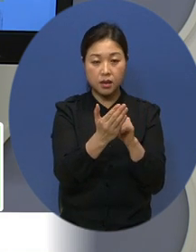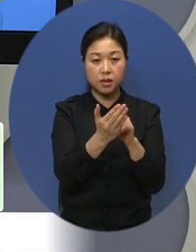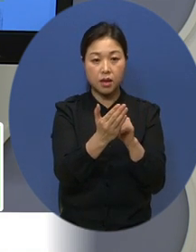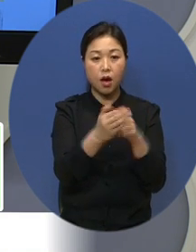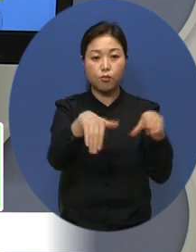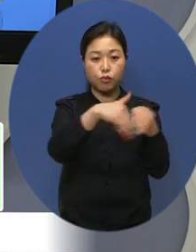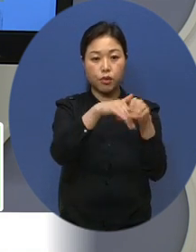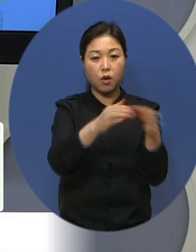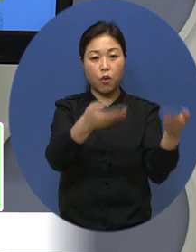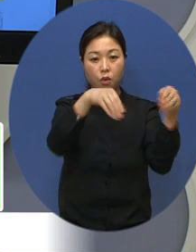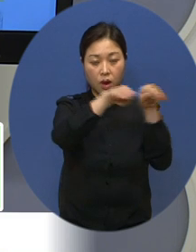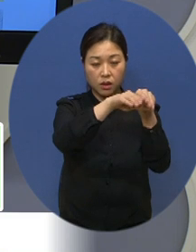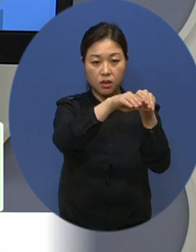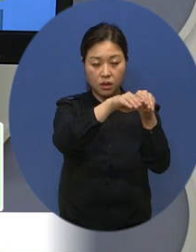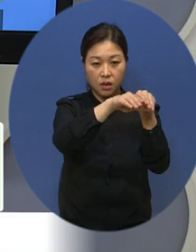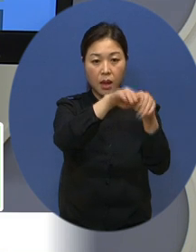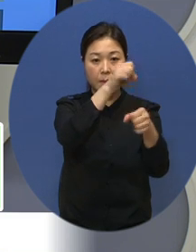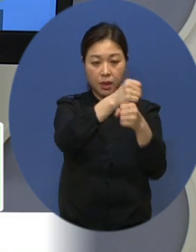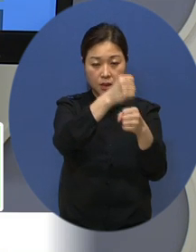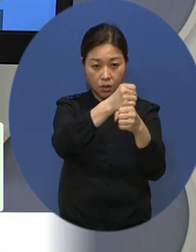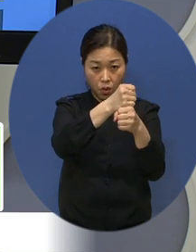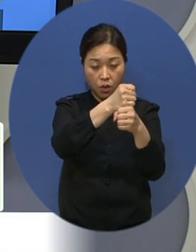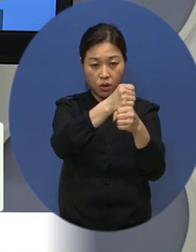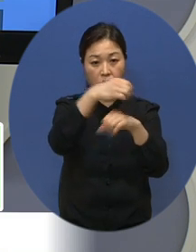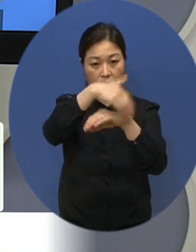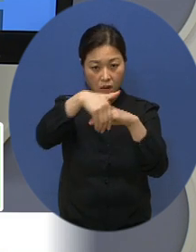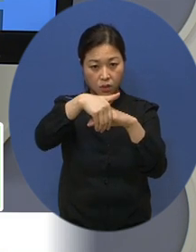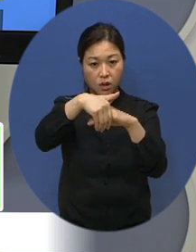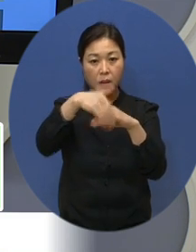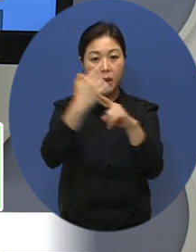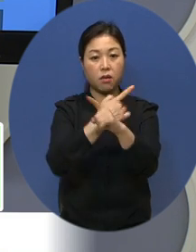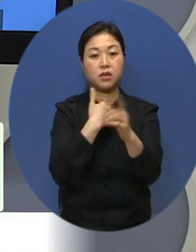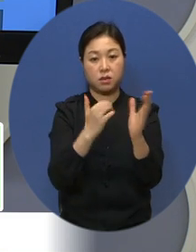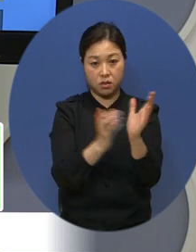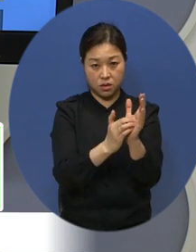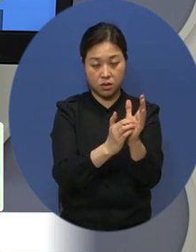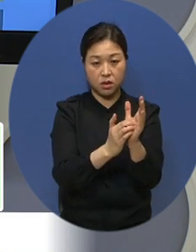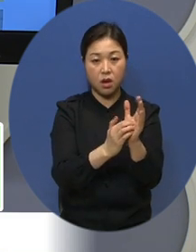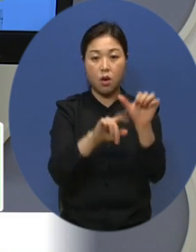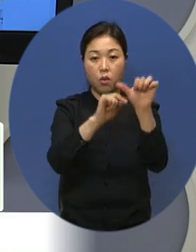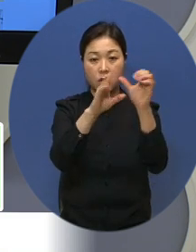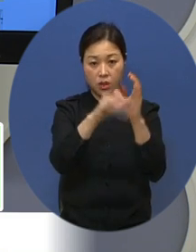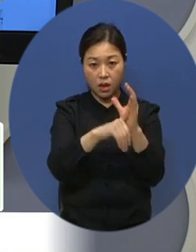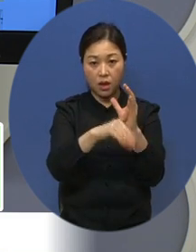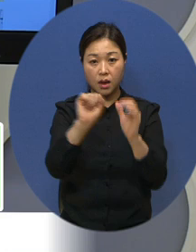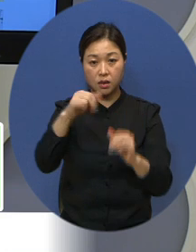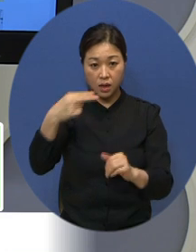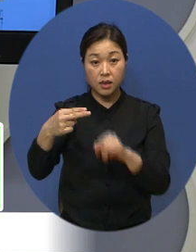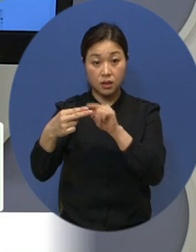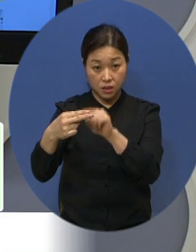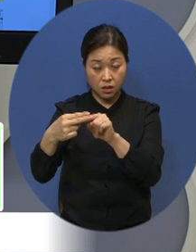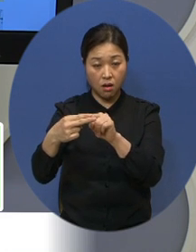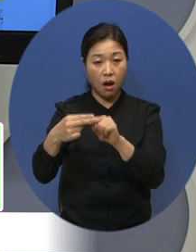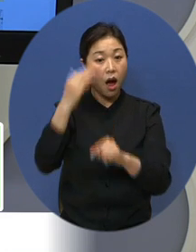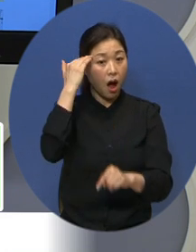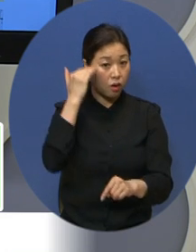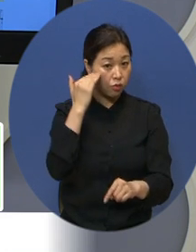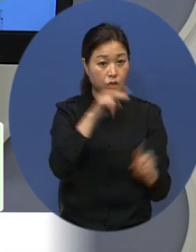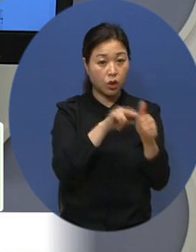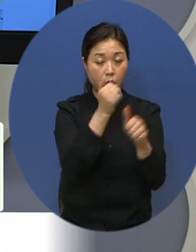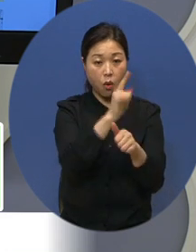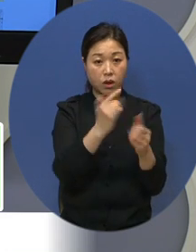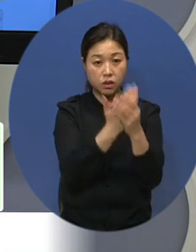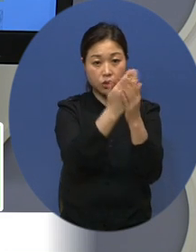문화공간으로 계획이 변경돼 쓰며 지난 5월 서울 주택도 시공사에서 9 한국 정보화 진흥원